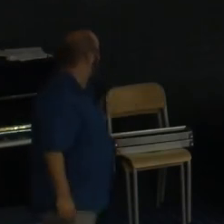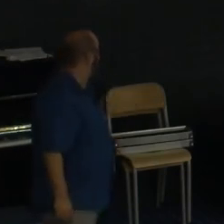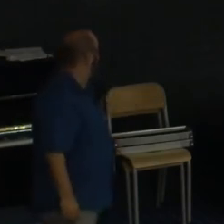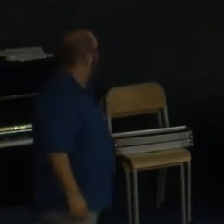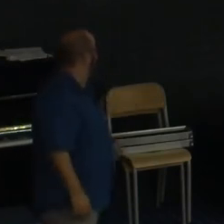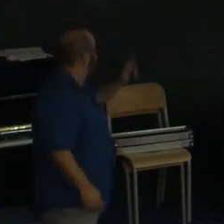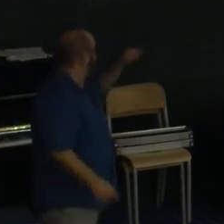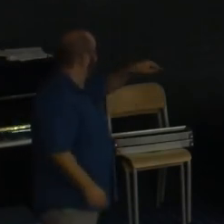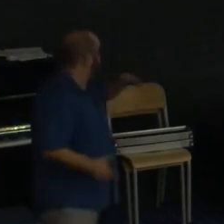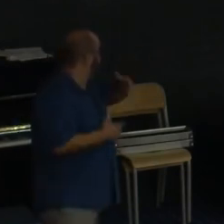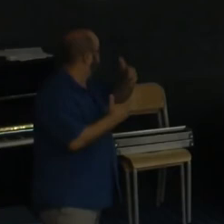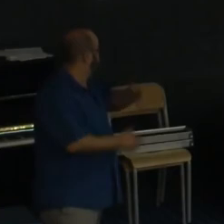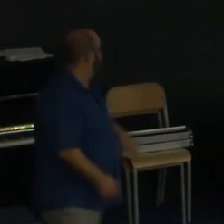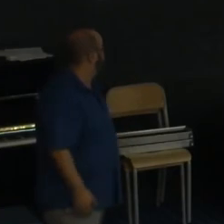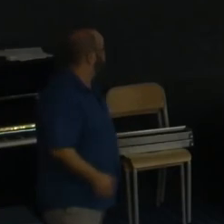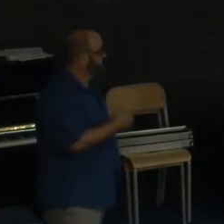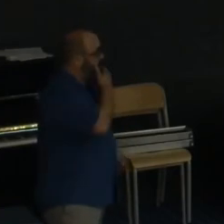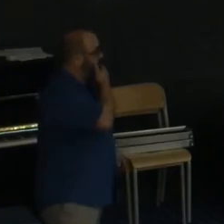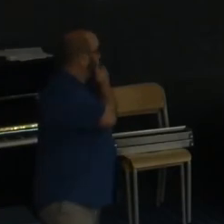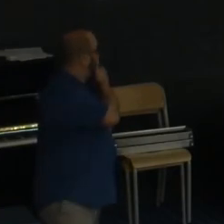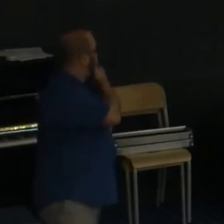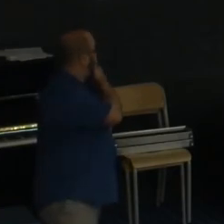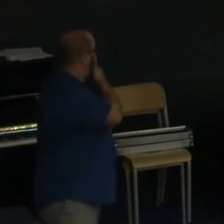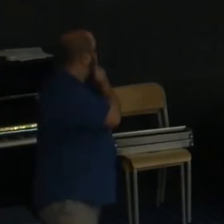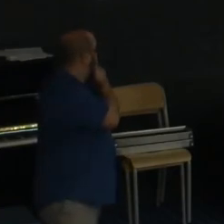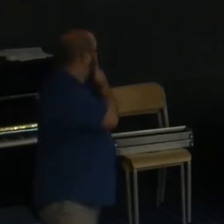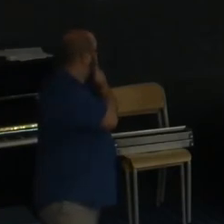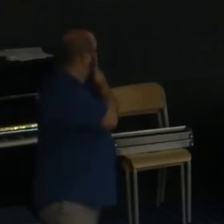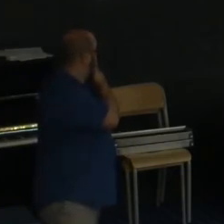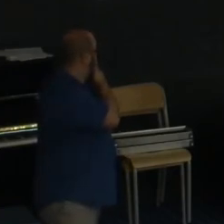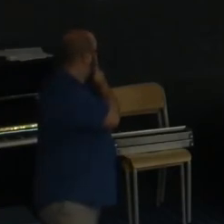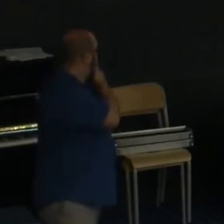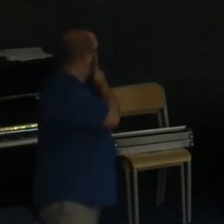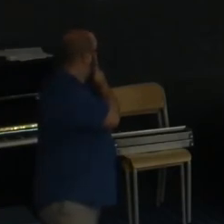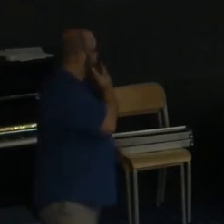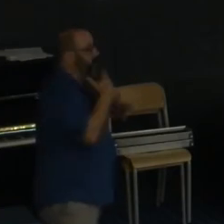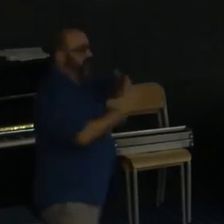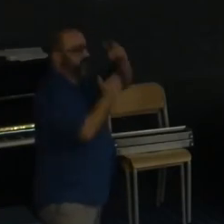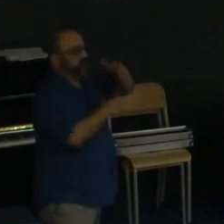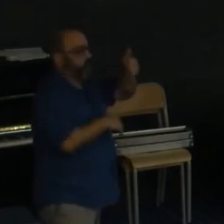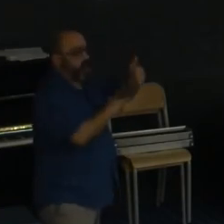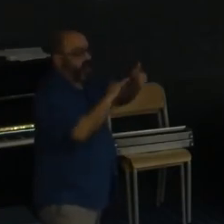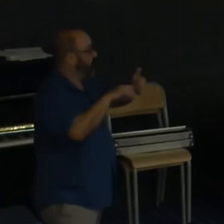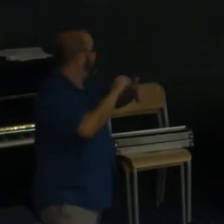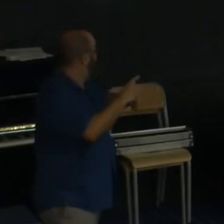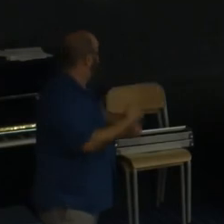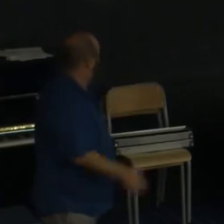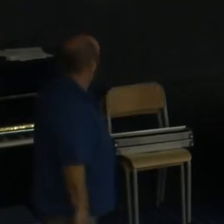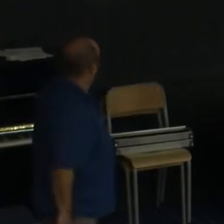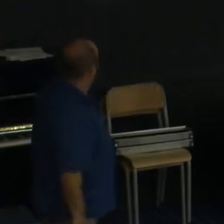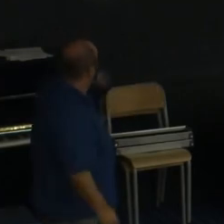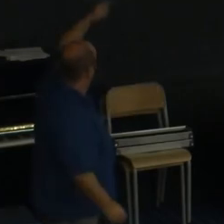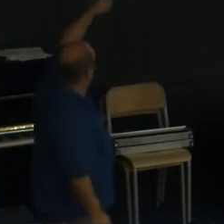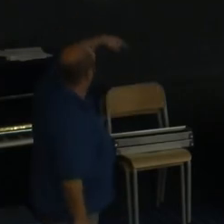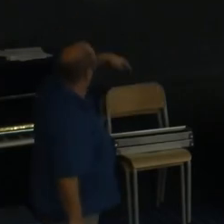Je suis encore là-dedans. Alors, je réaffiche un peu tout le code. Donc, de la ligne 1 à la ligne, je sais pas moi, la ligne 20. Voilà.